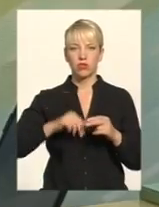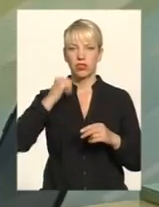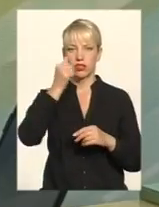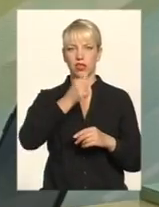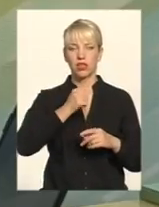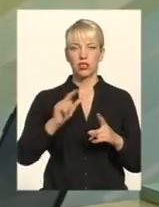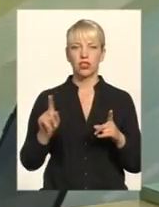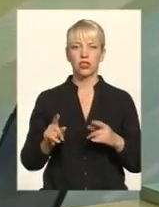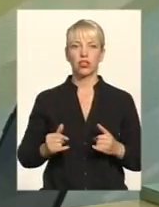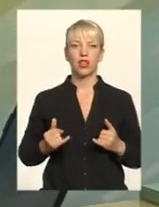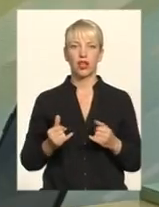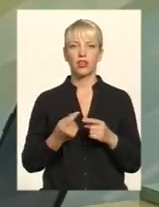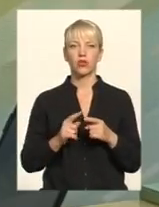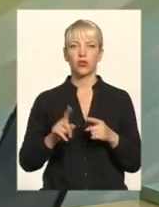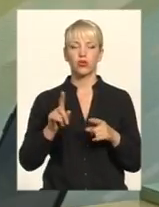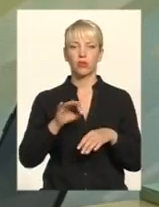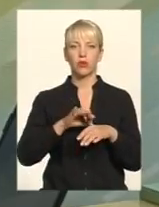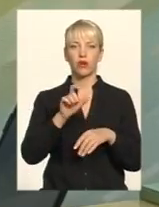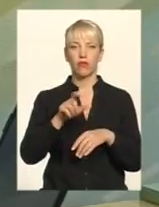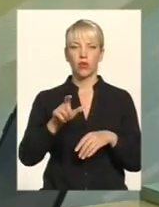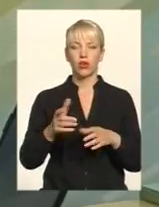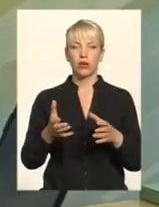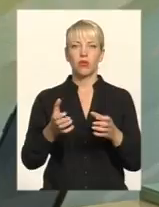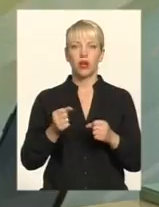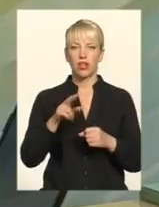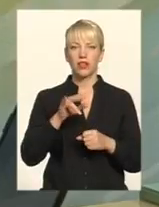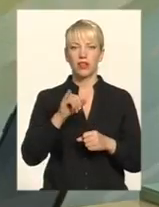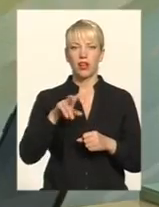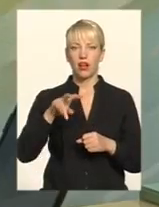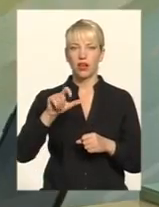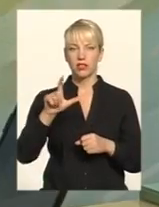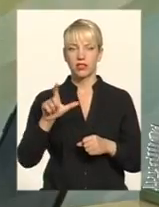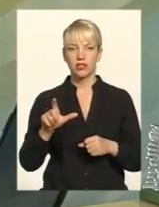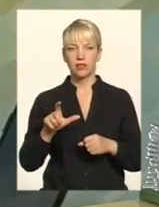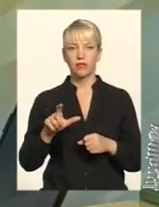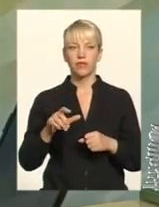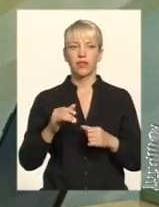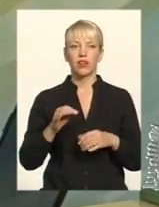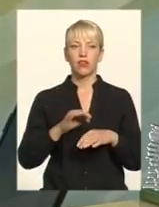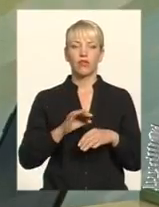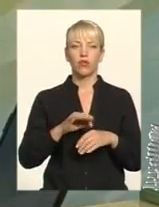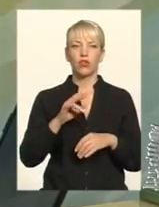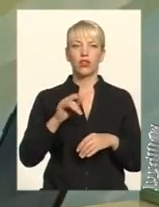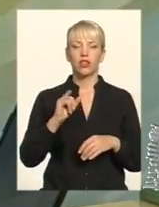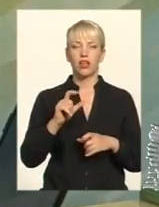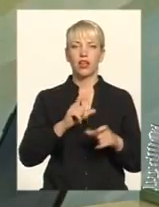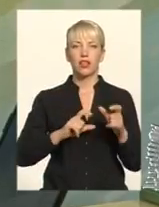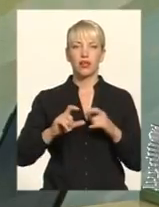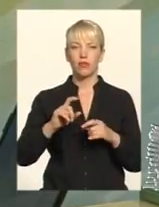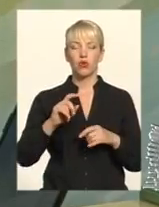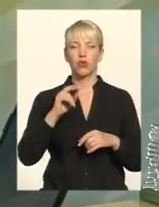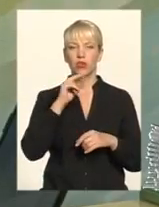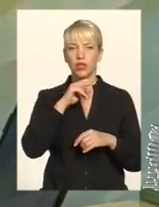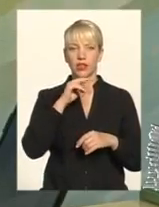щоб хворі отримали, наприклад, на діаліз, отримали хворі на хіміотерапію, ми повинні